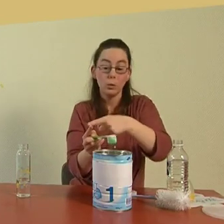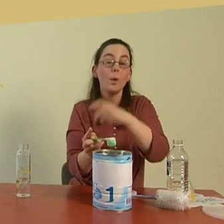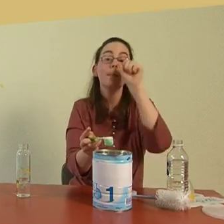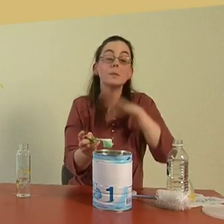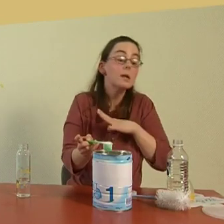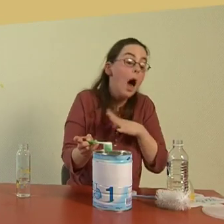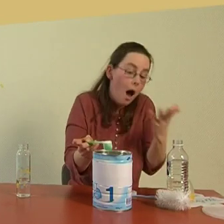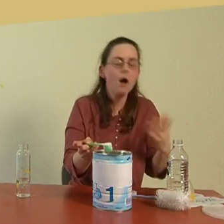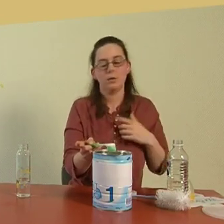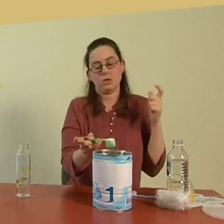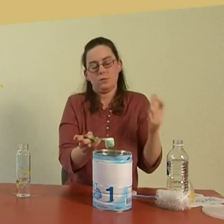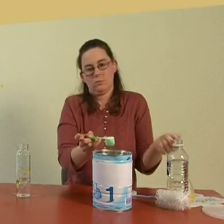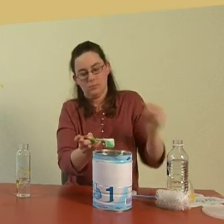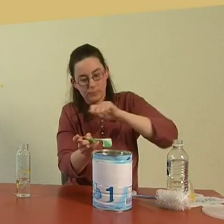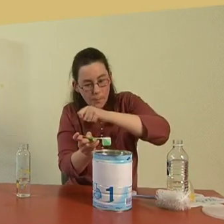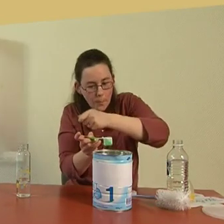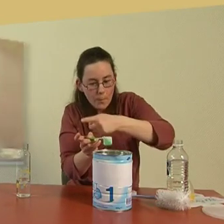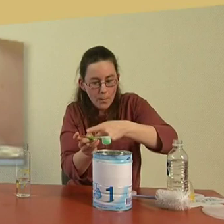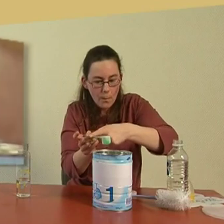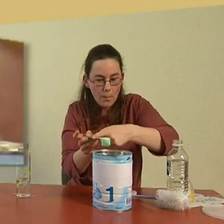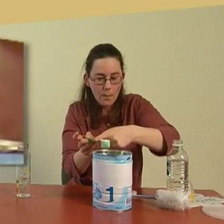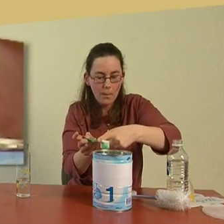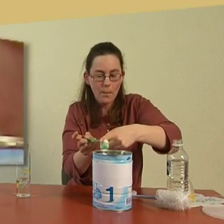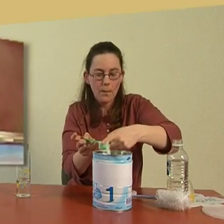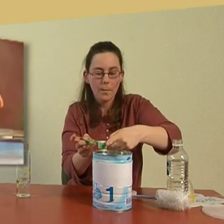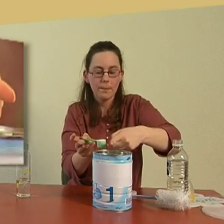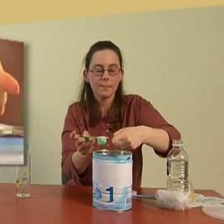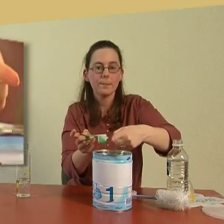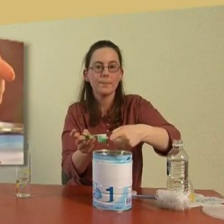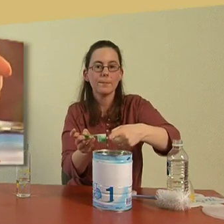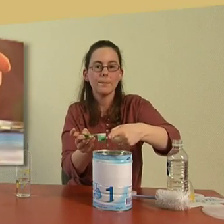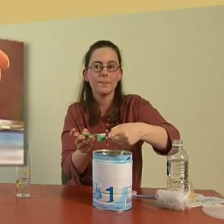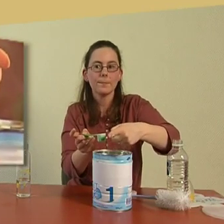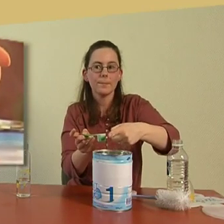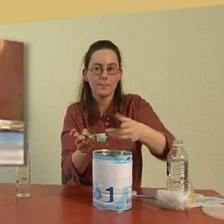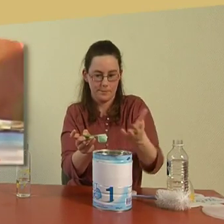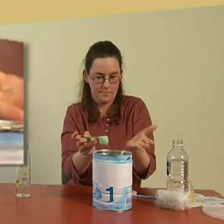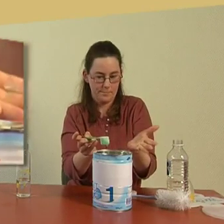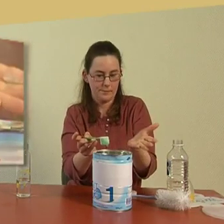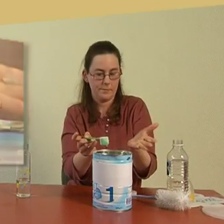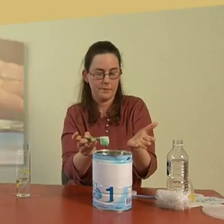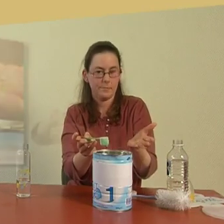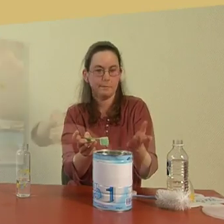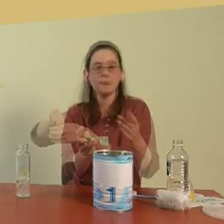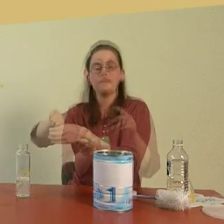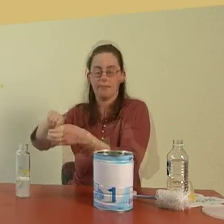Ou alors, vous pouvez prendre un couteau, faire comme ceci pour que ce soit à ras.